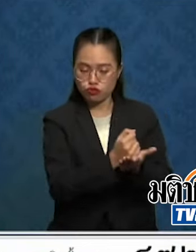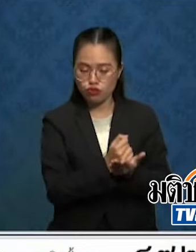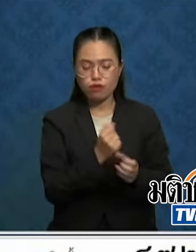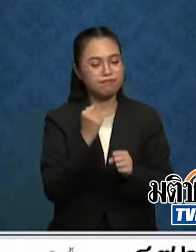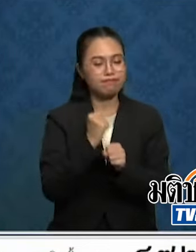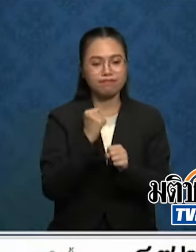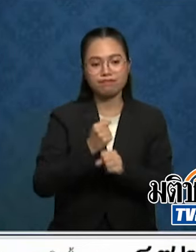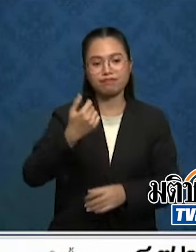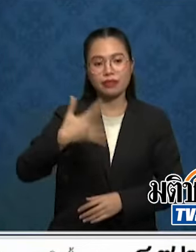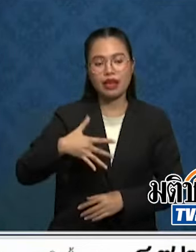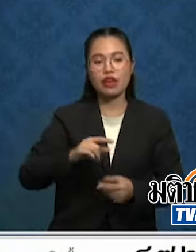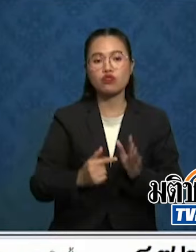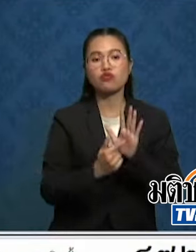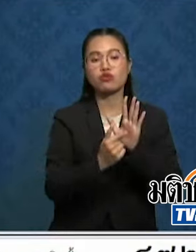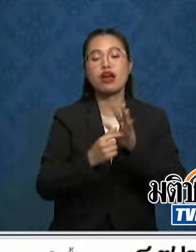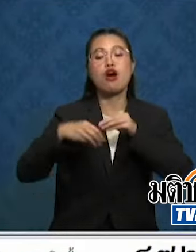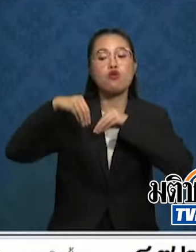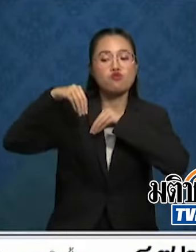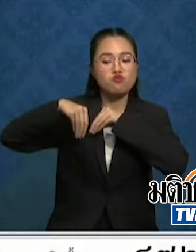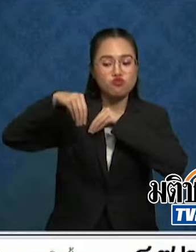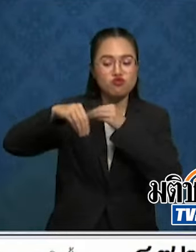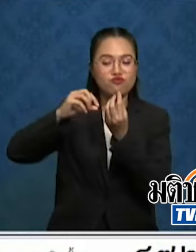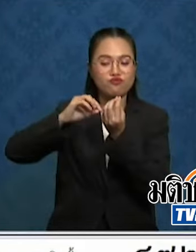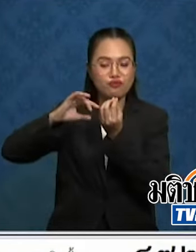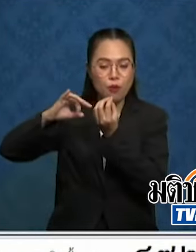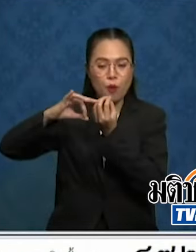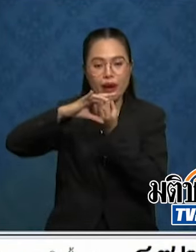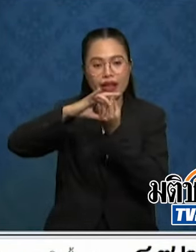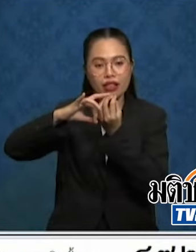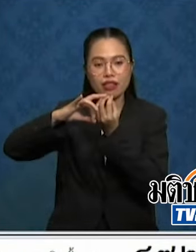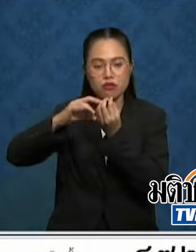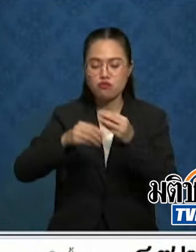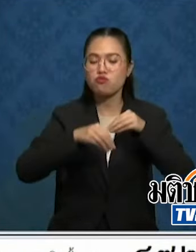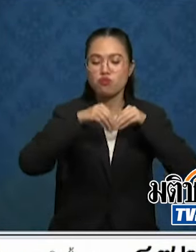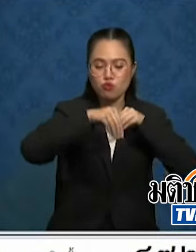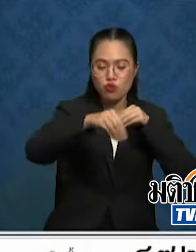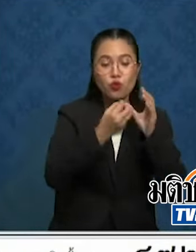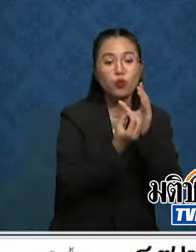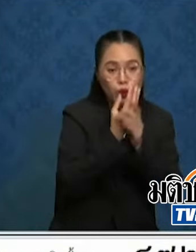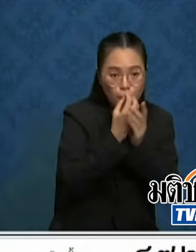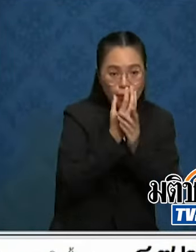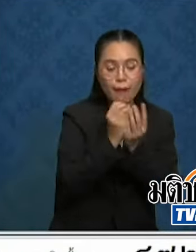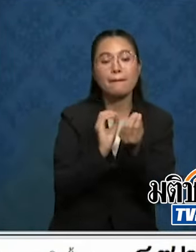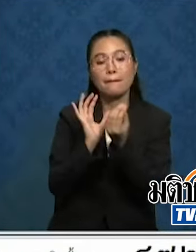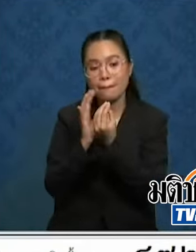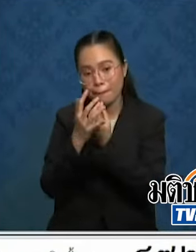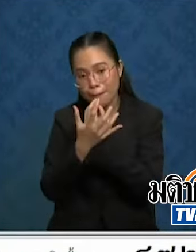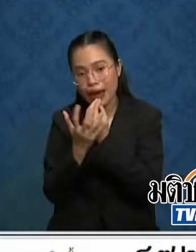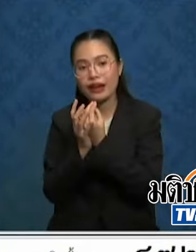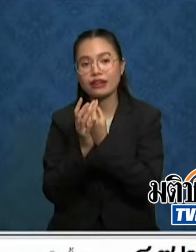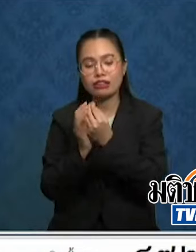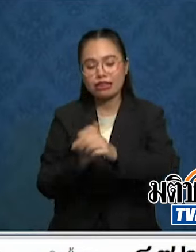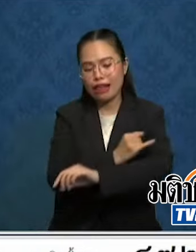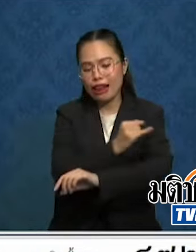ศูนย์ปลูกแคคตัสศูนย์ปลูกไม้ดอกไม้ประดับหรือพืชผักสวนครัวครับ